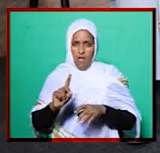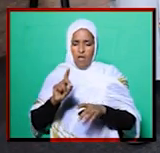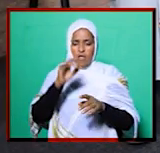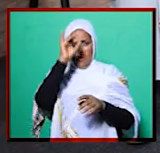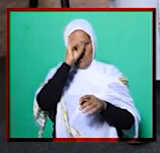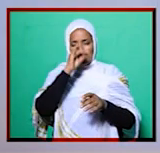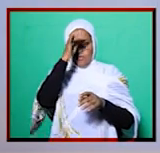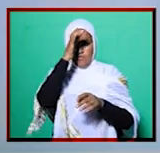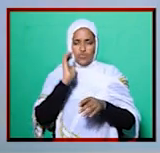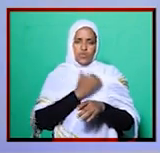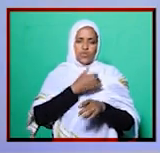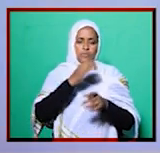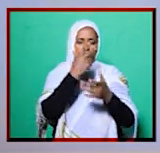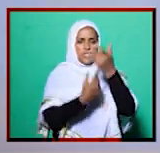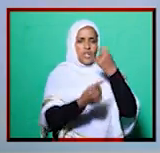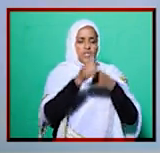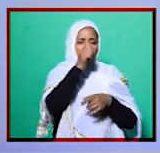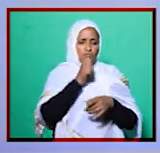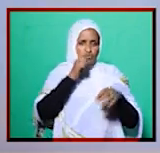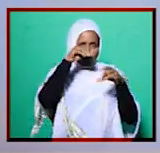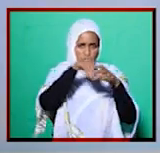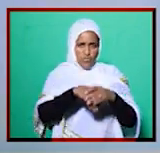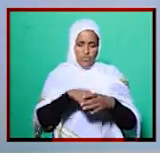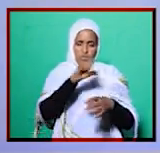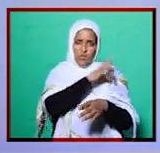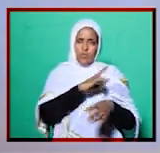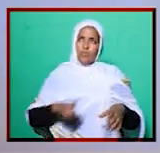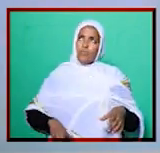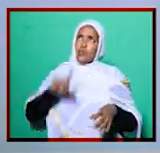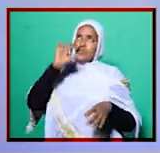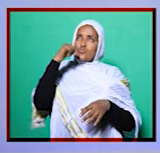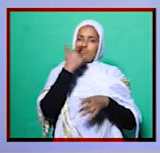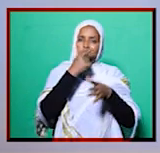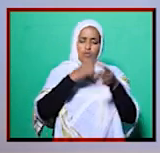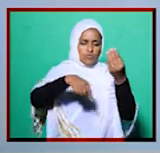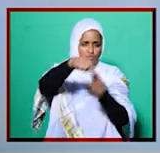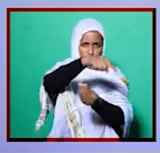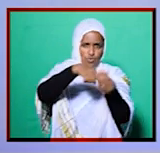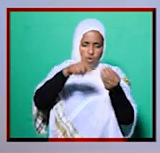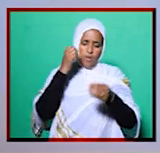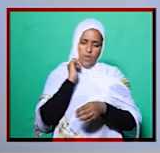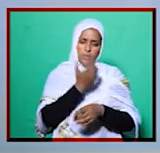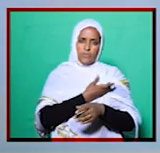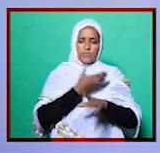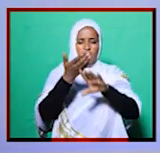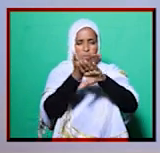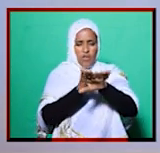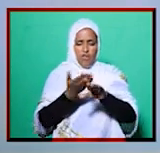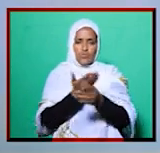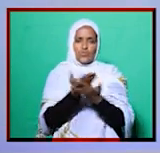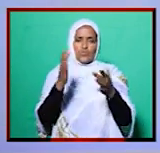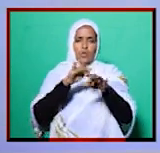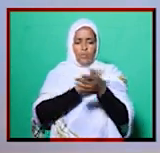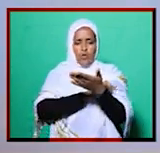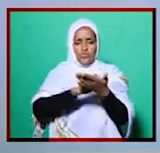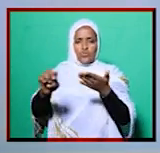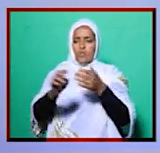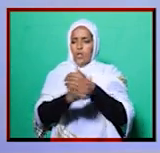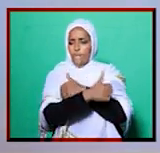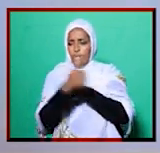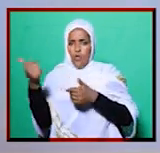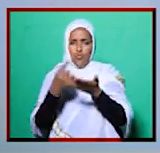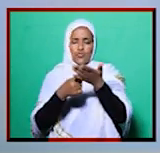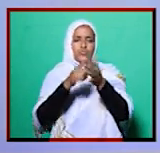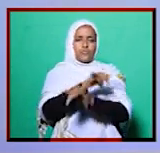ሊቃውንት አባቶቻችን። በስላሴ ምስጢር ውስጥ በክርስቶስ ማንነት ዙሪያ በእመቤታችን አማላጅነት ጉዳይ